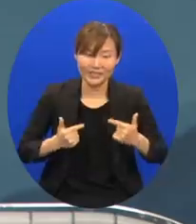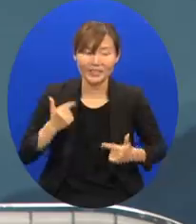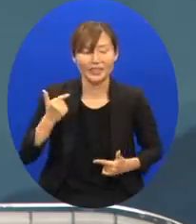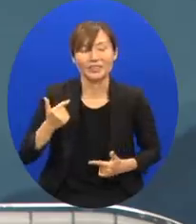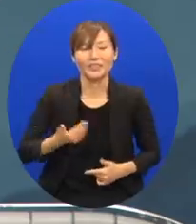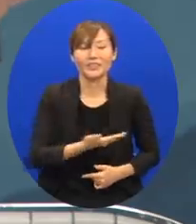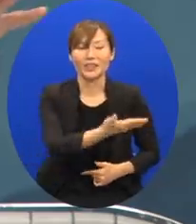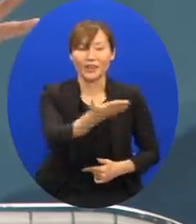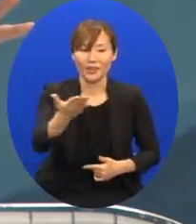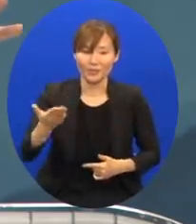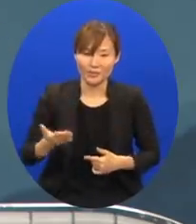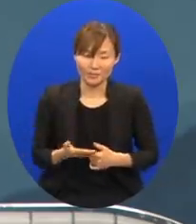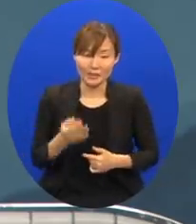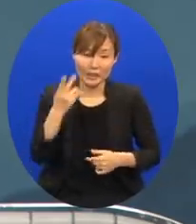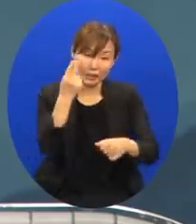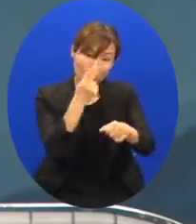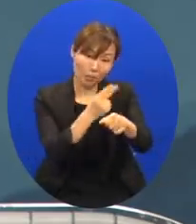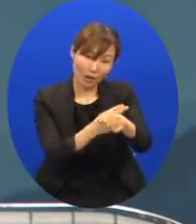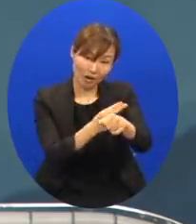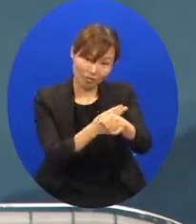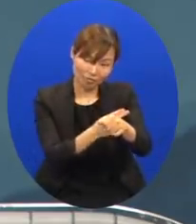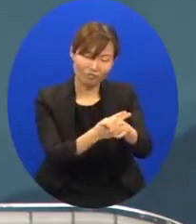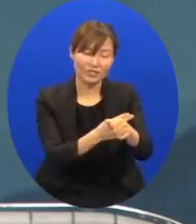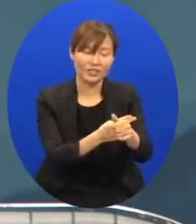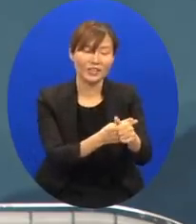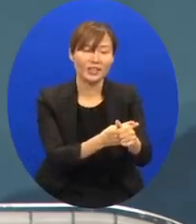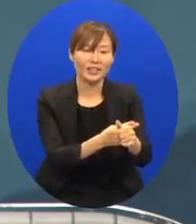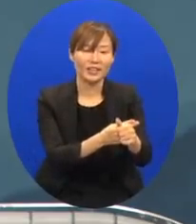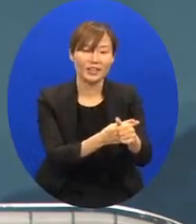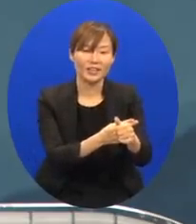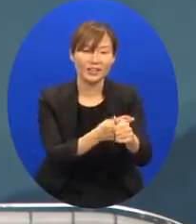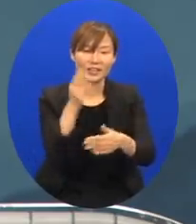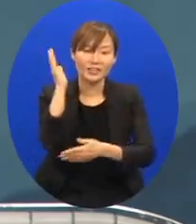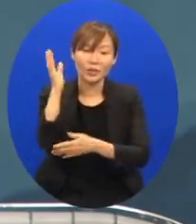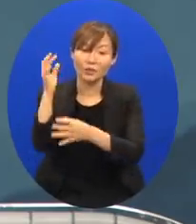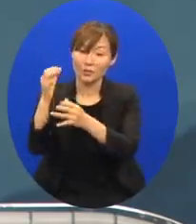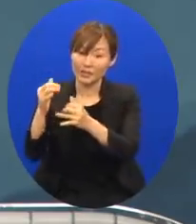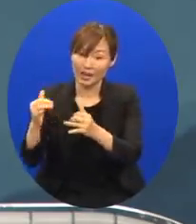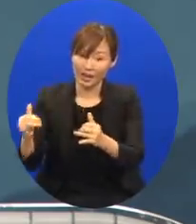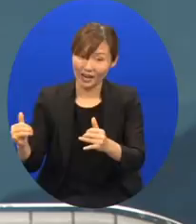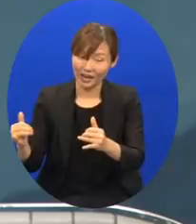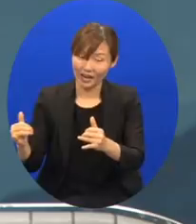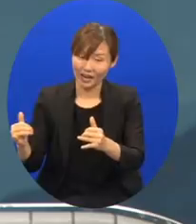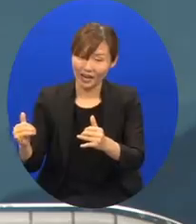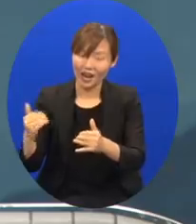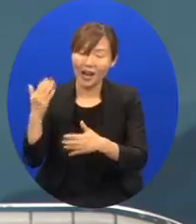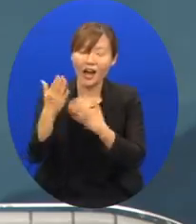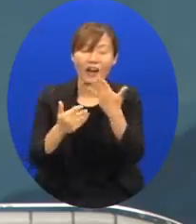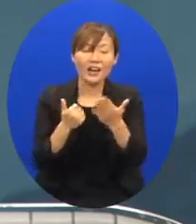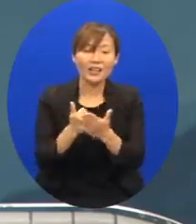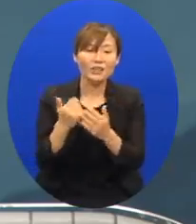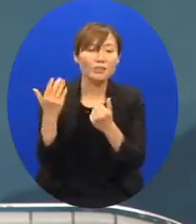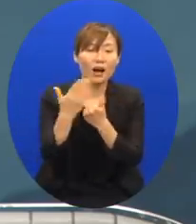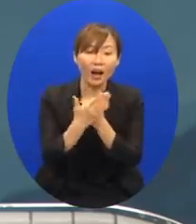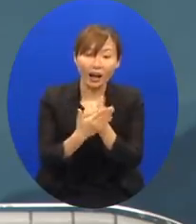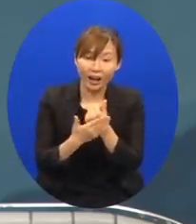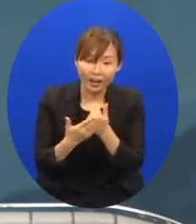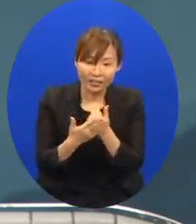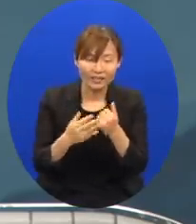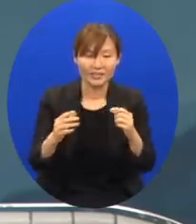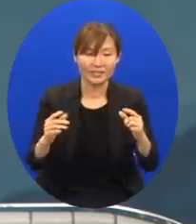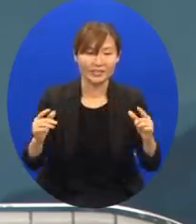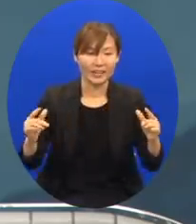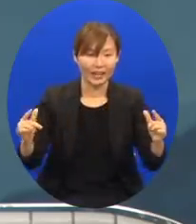여러분 사도 바울이 나 설교 자에게만 그렇게 하나님의 은혜를 알게 하시는 성령의